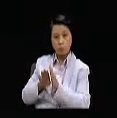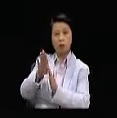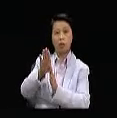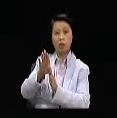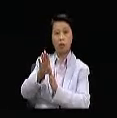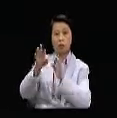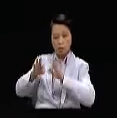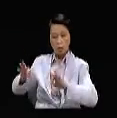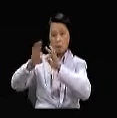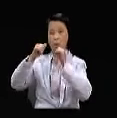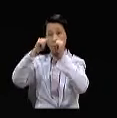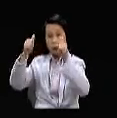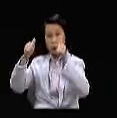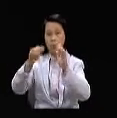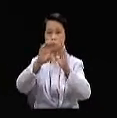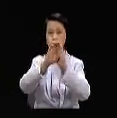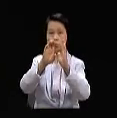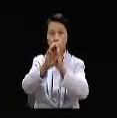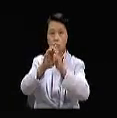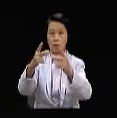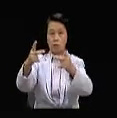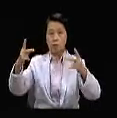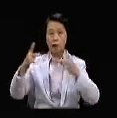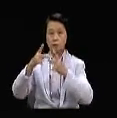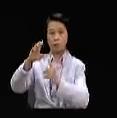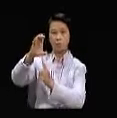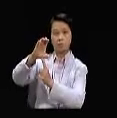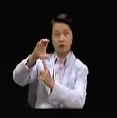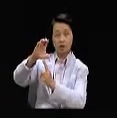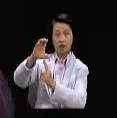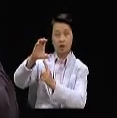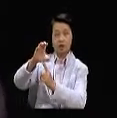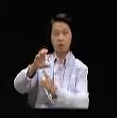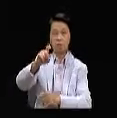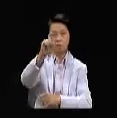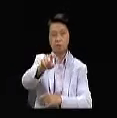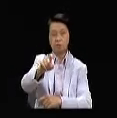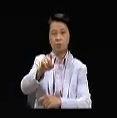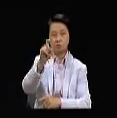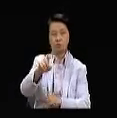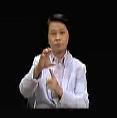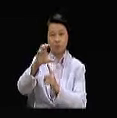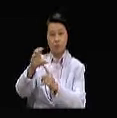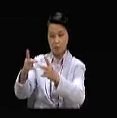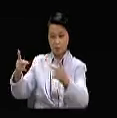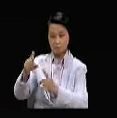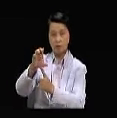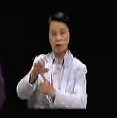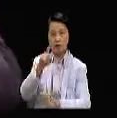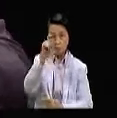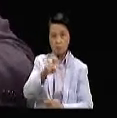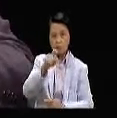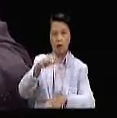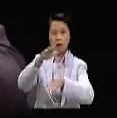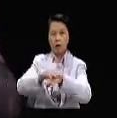kepentingan awal lebih satu contoh di kawasan cerdas baru-baru ini perlunya 1 lupa penggunaan